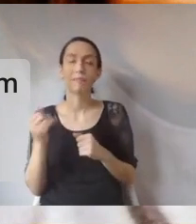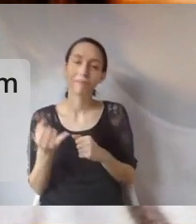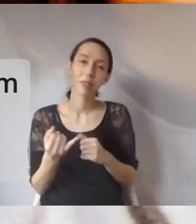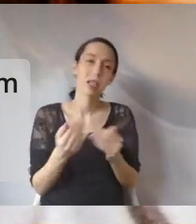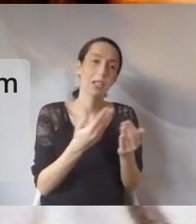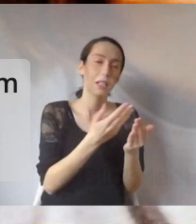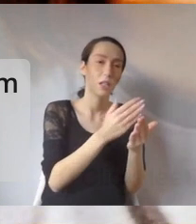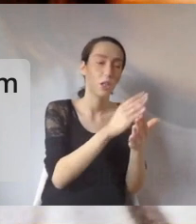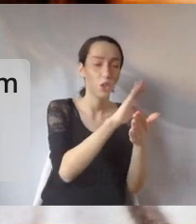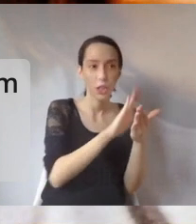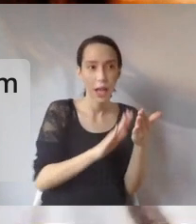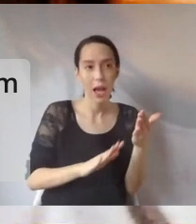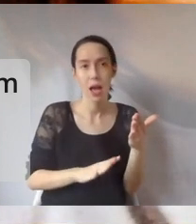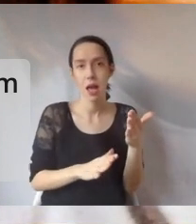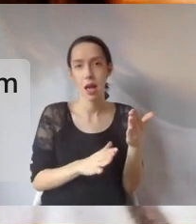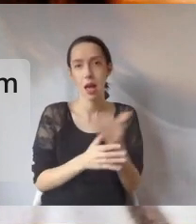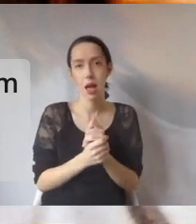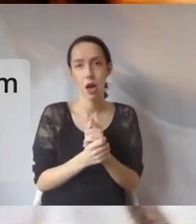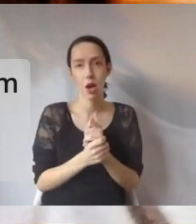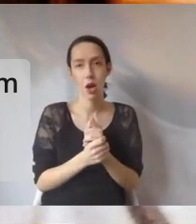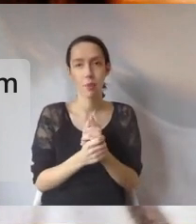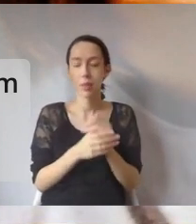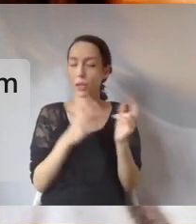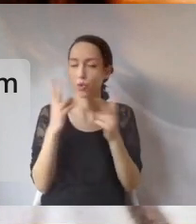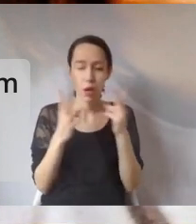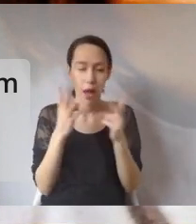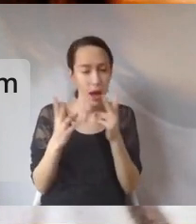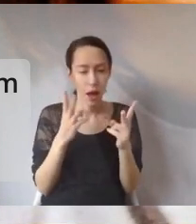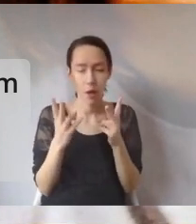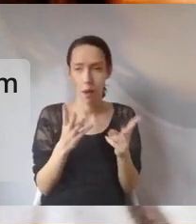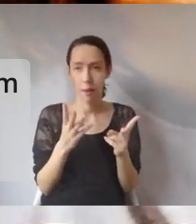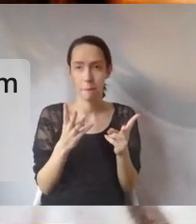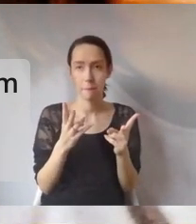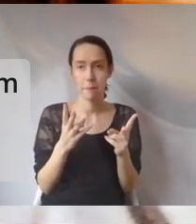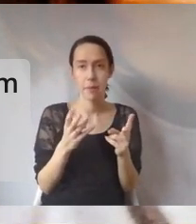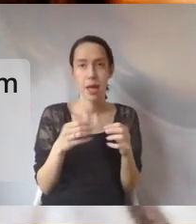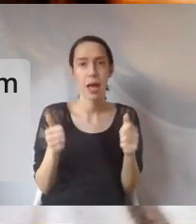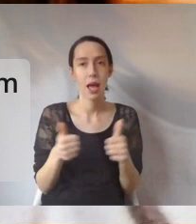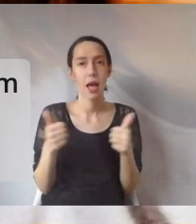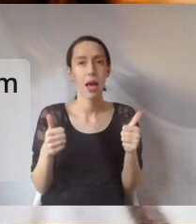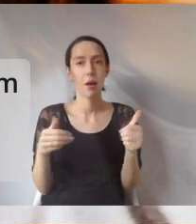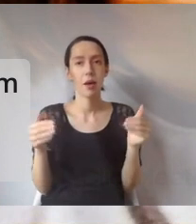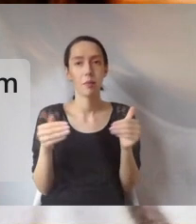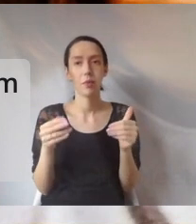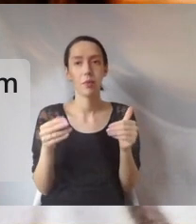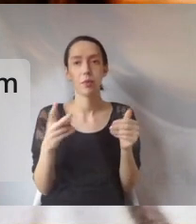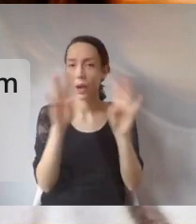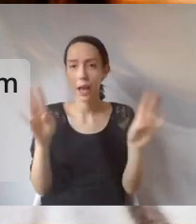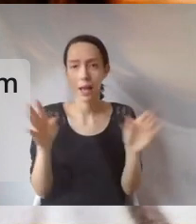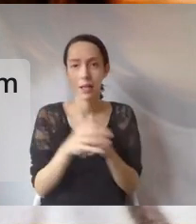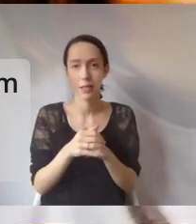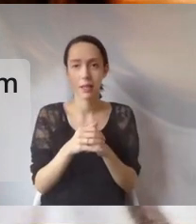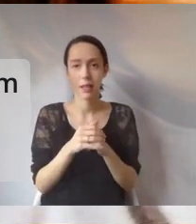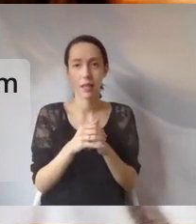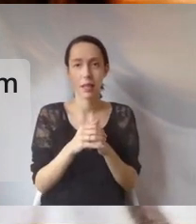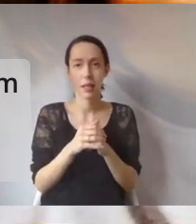czytałam, sięgałam po różną literaturę, żeby móc pokazać Wam, jakie są